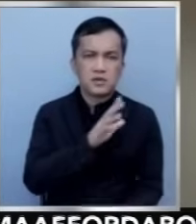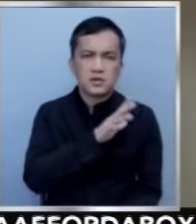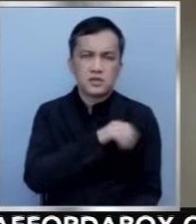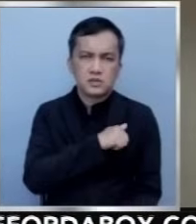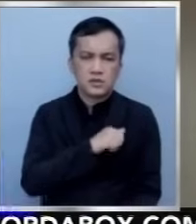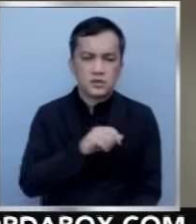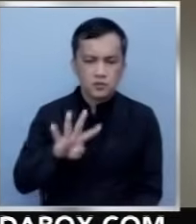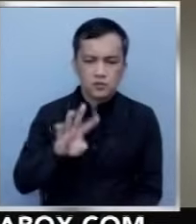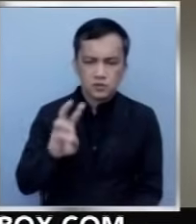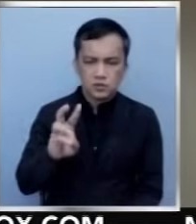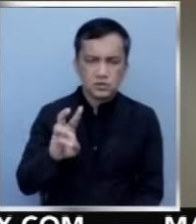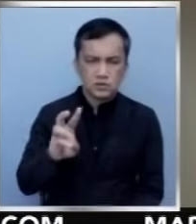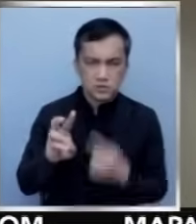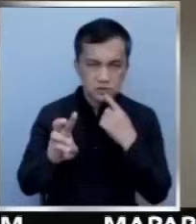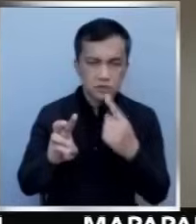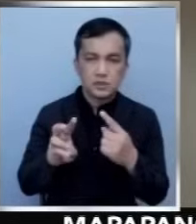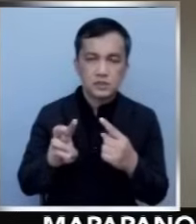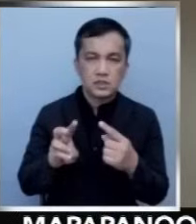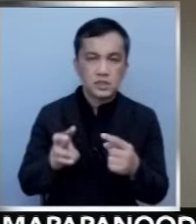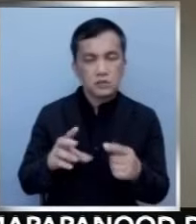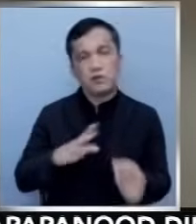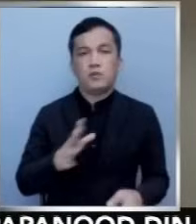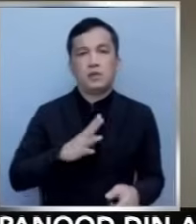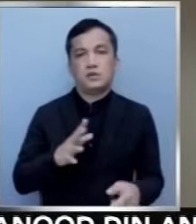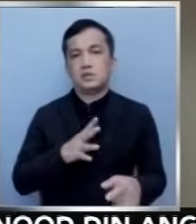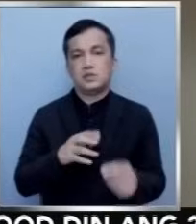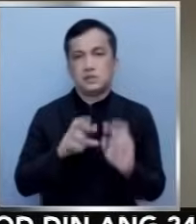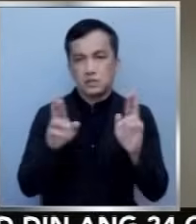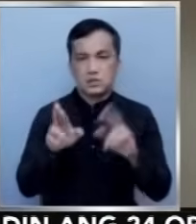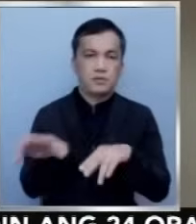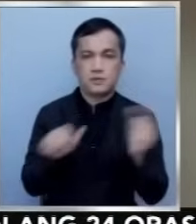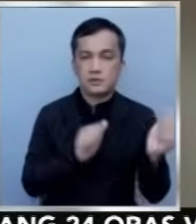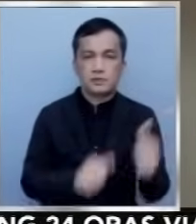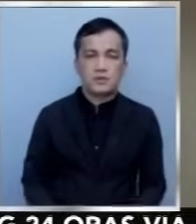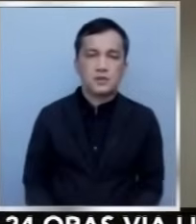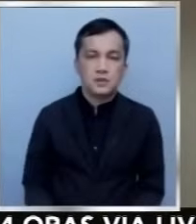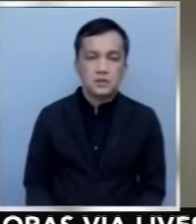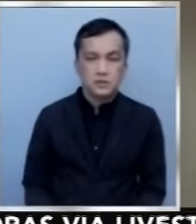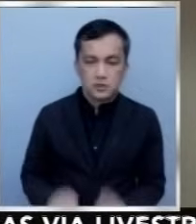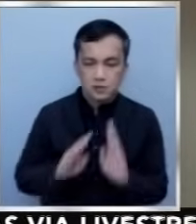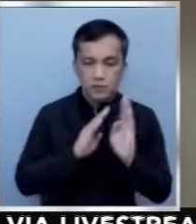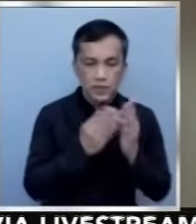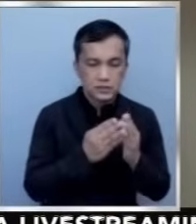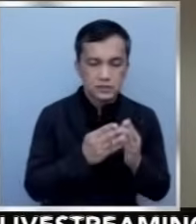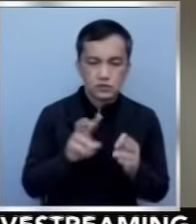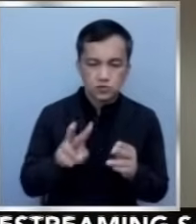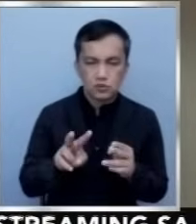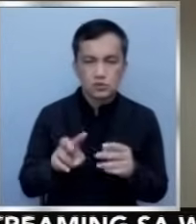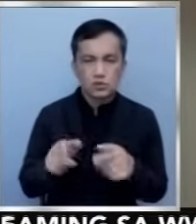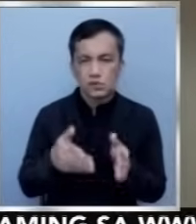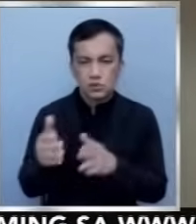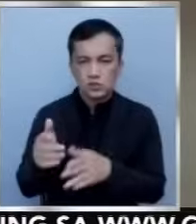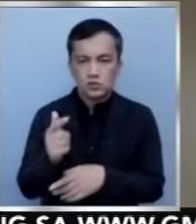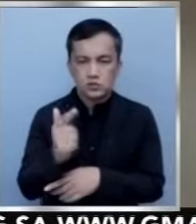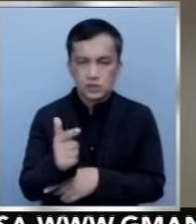lang ang nagsabi, sige, handa pa rin kami umalis. So in batch, two batches yan, 20 and 26.